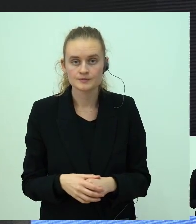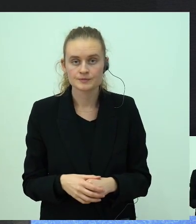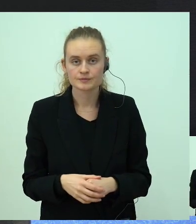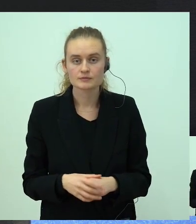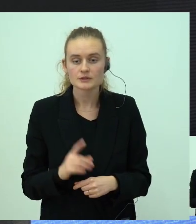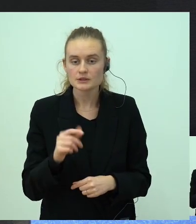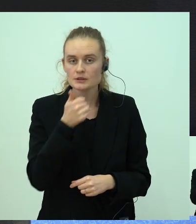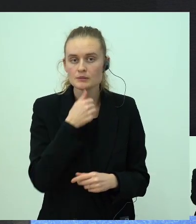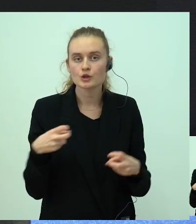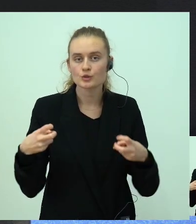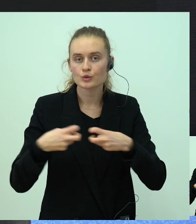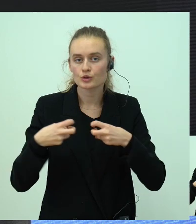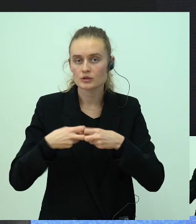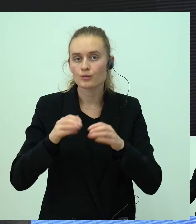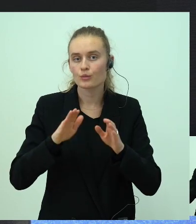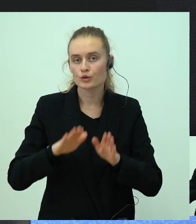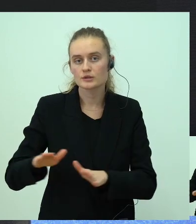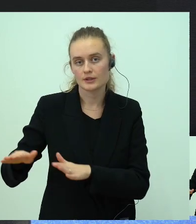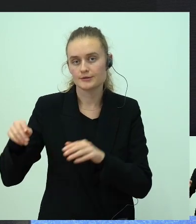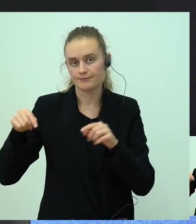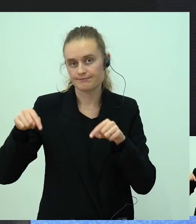tarkim, Briuselio muziejuje, ar ne?